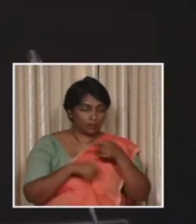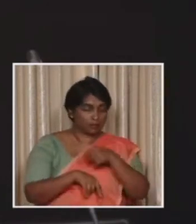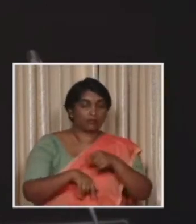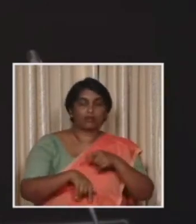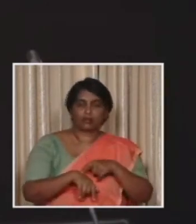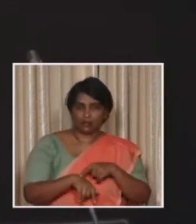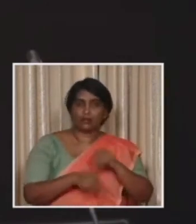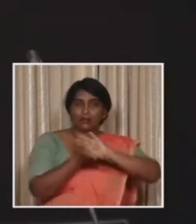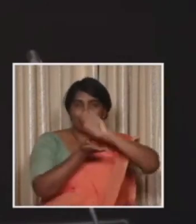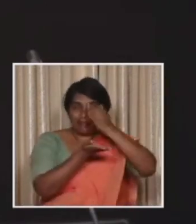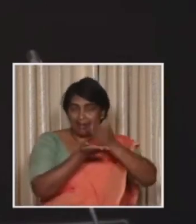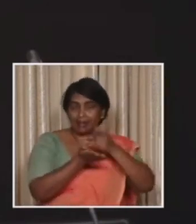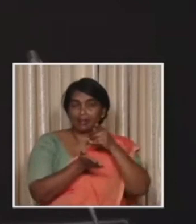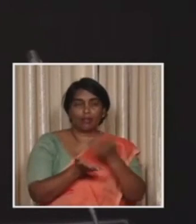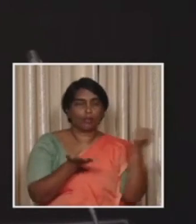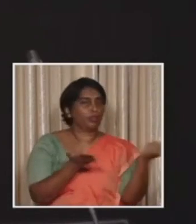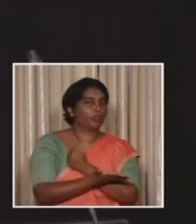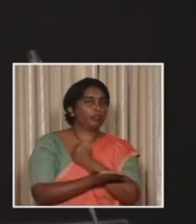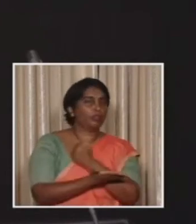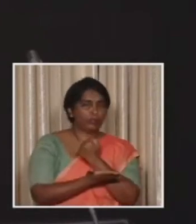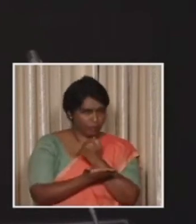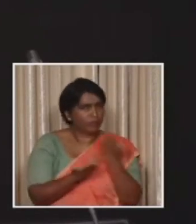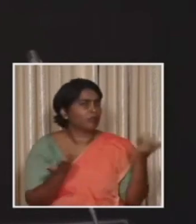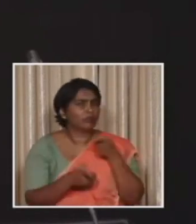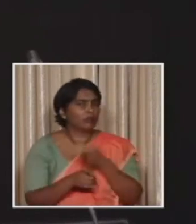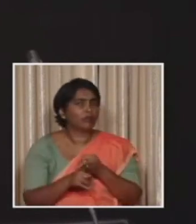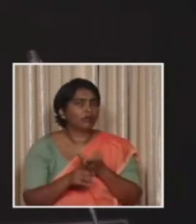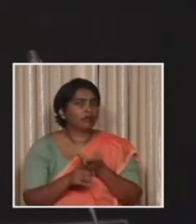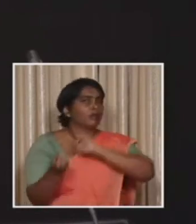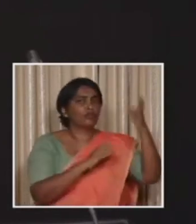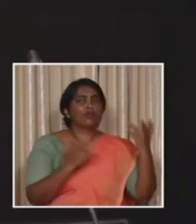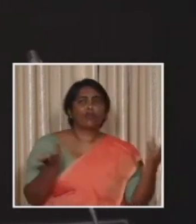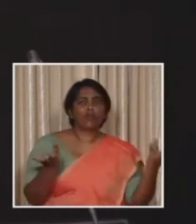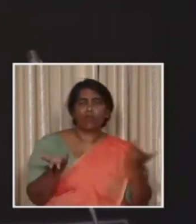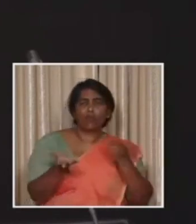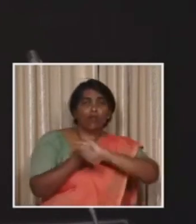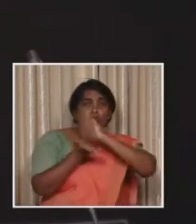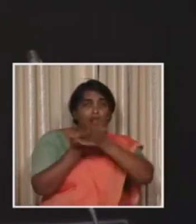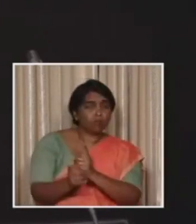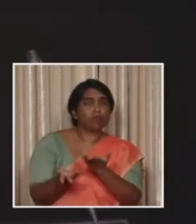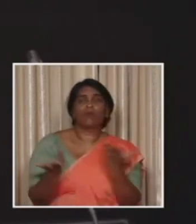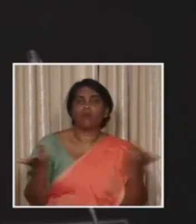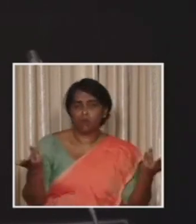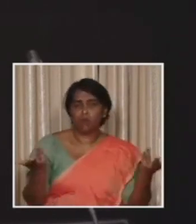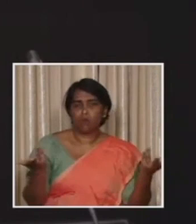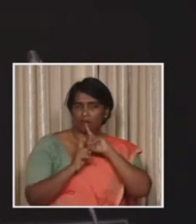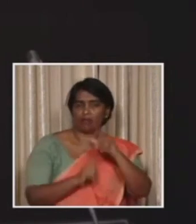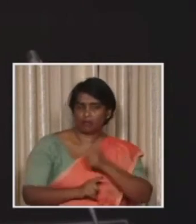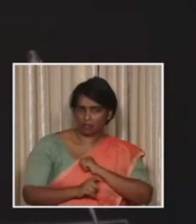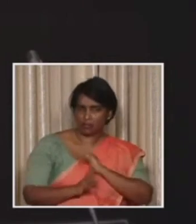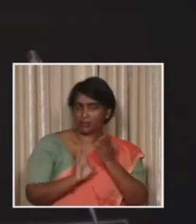சிவலிங்கத்தை உடைத்தறிந்தார்களா, அல்லது அந்த இடத்திலே இருந்த சிவலிங்கம் எங்கேயோ தாக்கப்பட்டு விட்டதா, என்ன நடந்தது என்பதை இந்த சபையின் ஊடாக சொல்ல முடியுமா? அதற்கு முதலே